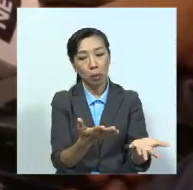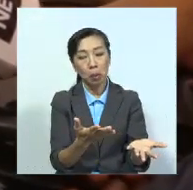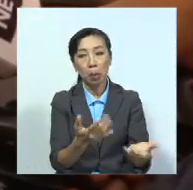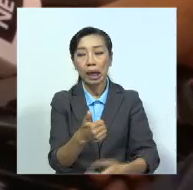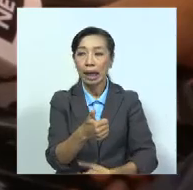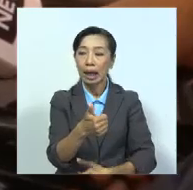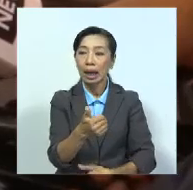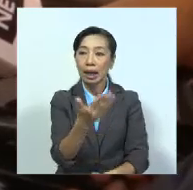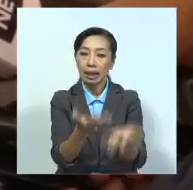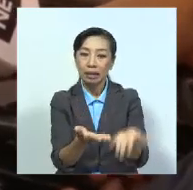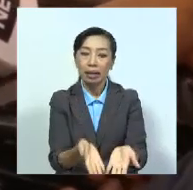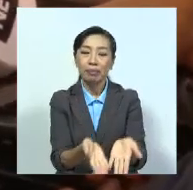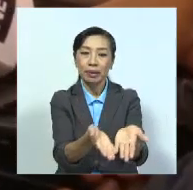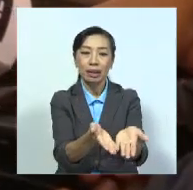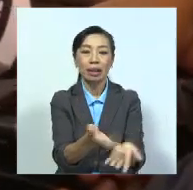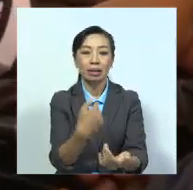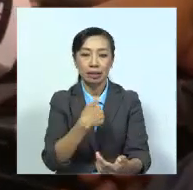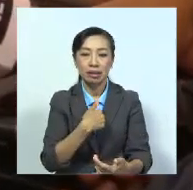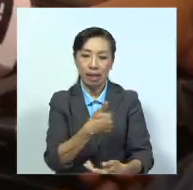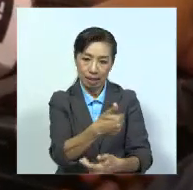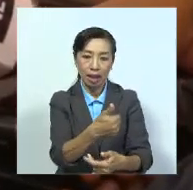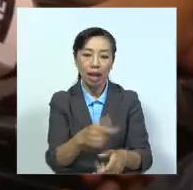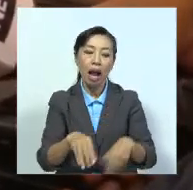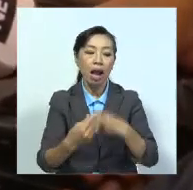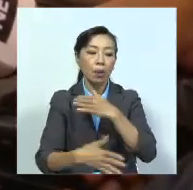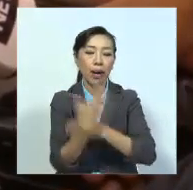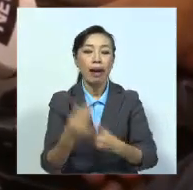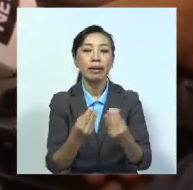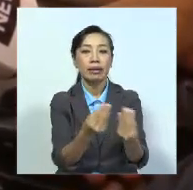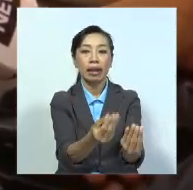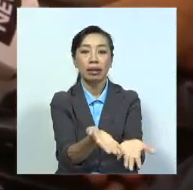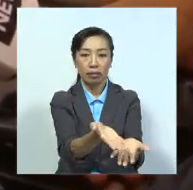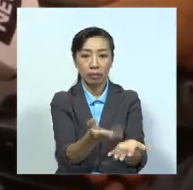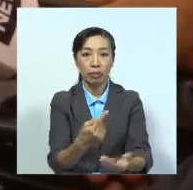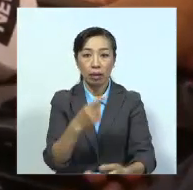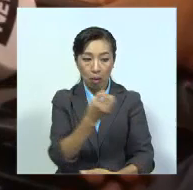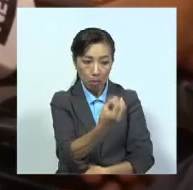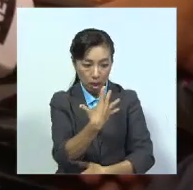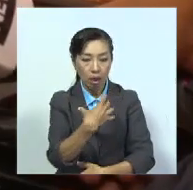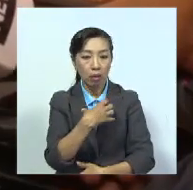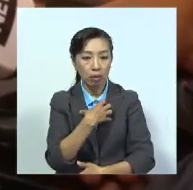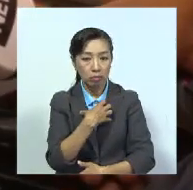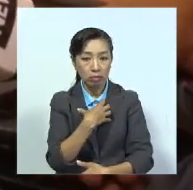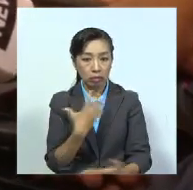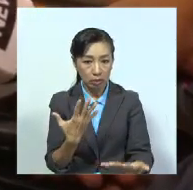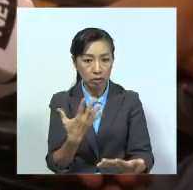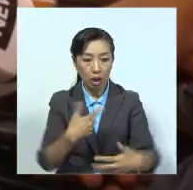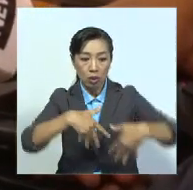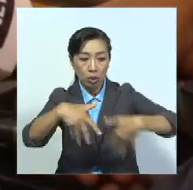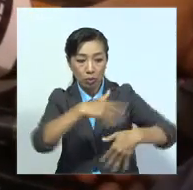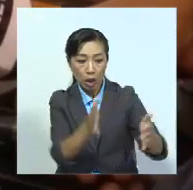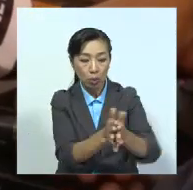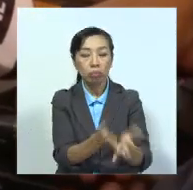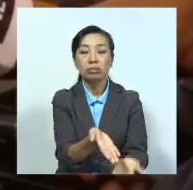งเลยคงเป็นไปไม่ได้นะครับเราก็ให้โอกาสนะครับซึ่งเขายืนยันชัดเจนว่าเขาจะอยู่กับพี่น้องประชาชนเ